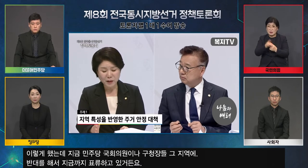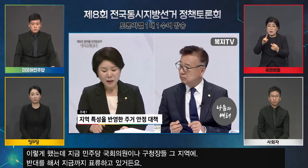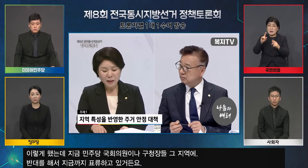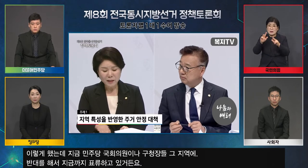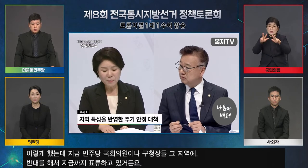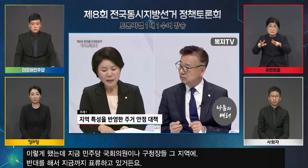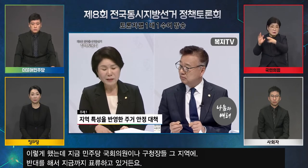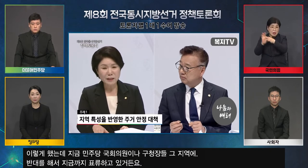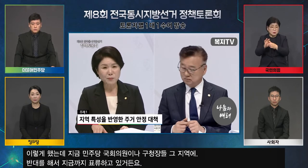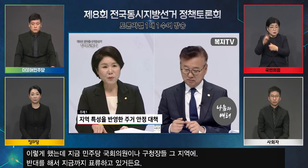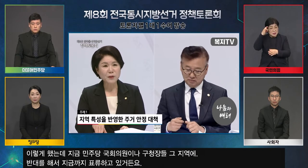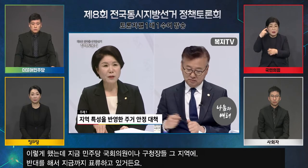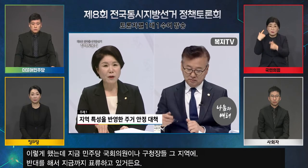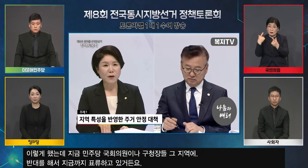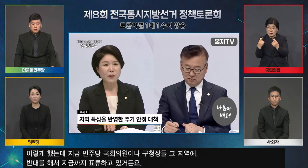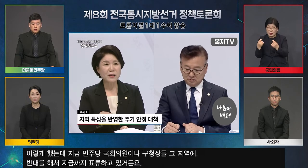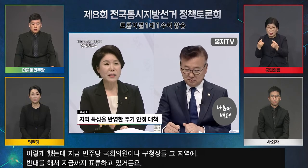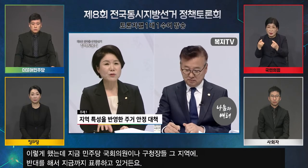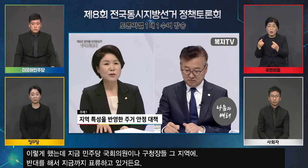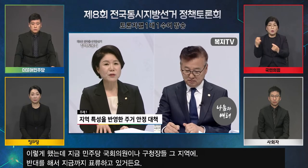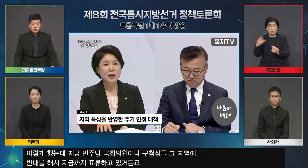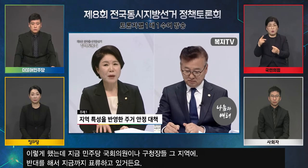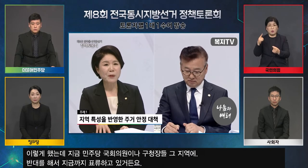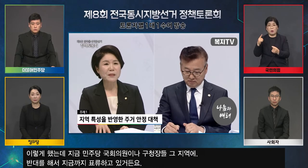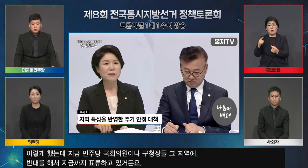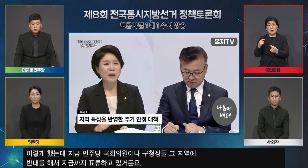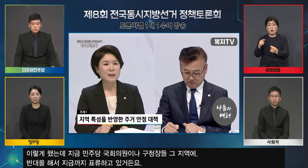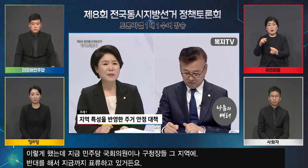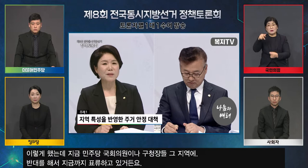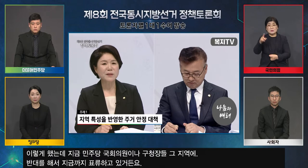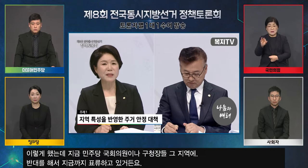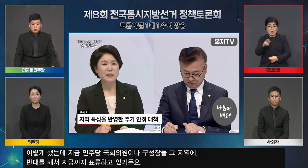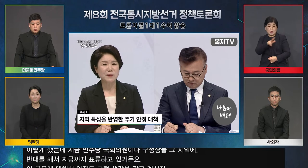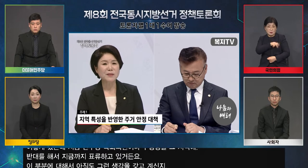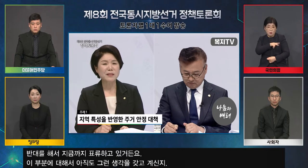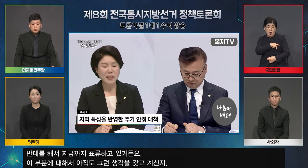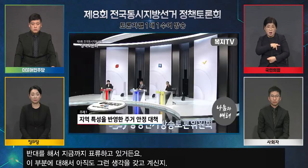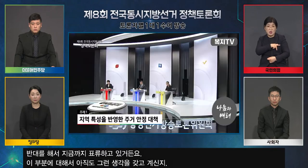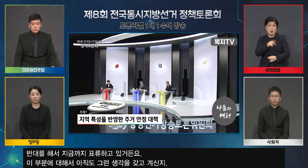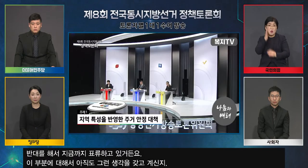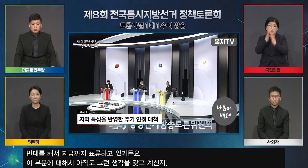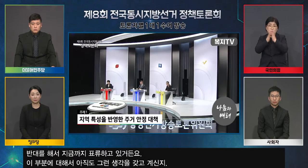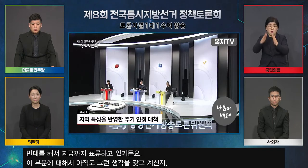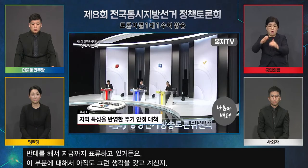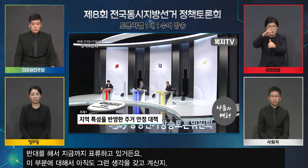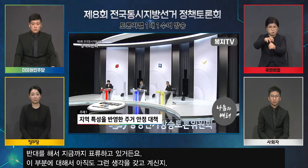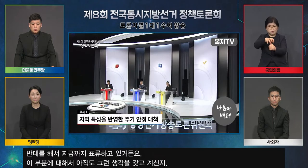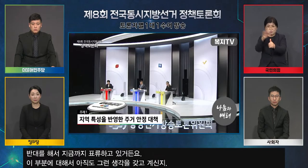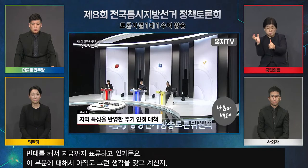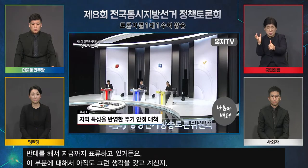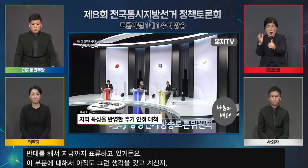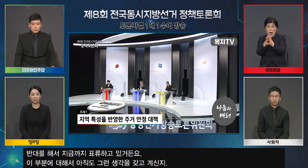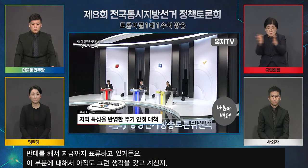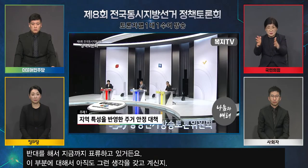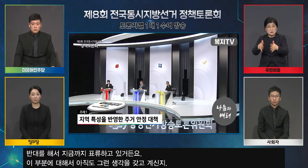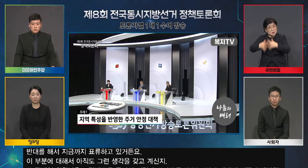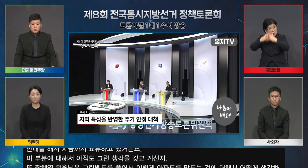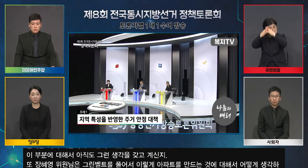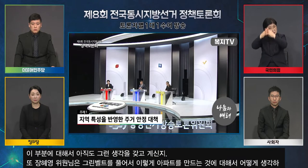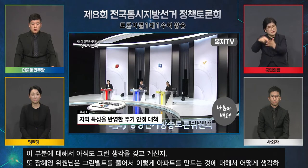의원님은 그린벨트를 풀어서 이렇게 주 아파트를 만든 것에 대해서 어떻게 생각하시는지 여쭤보고 싶습니다.